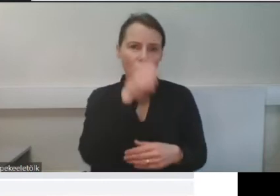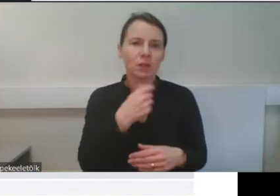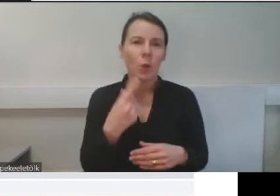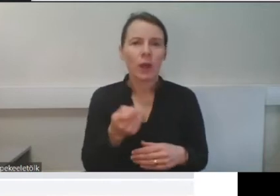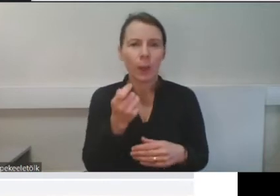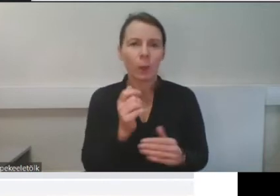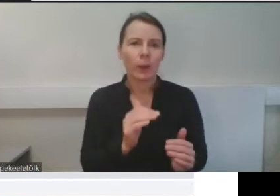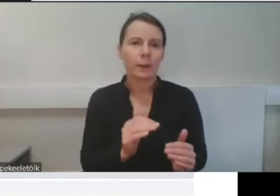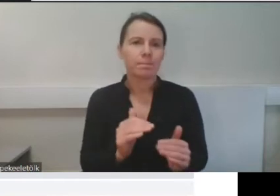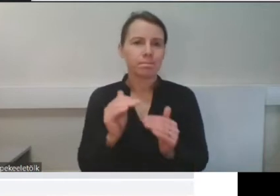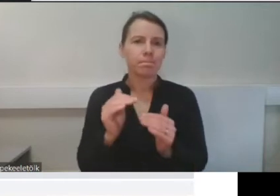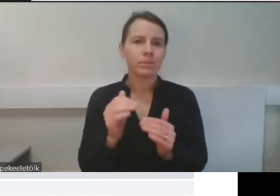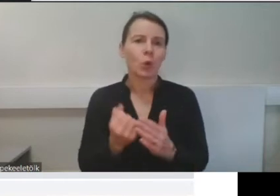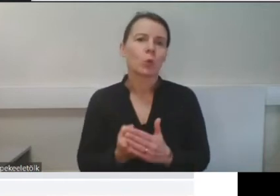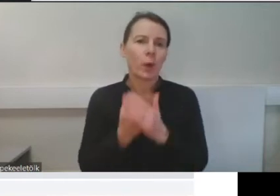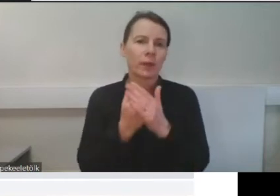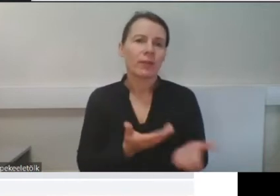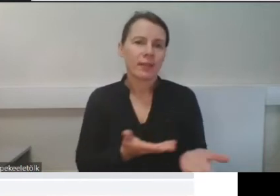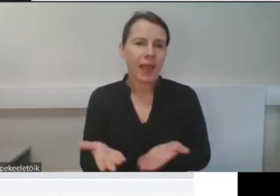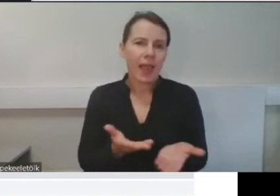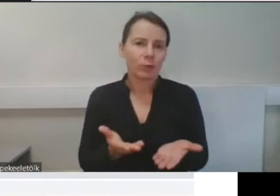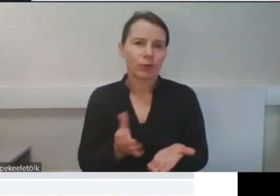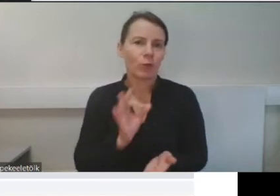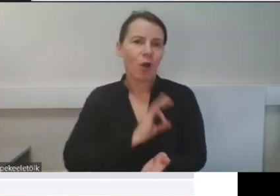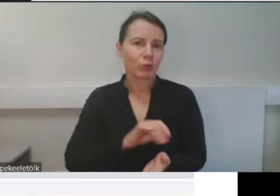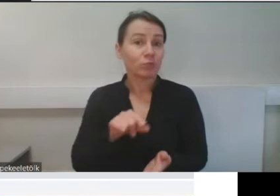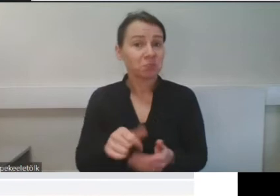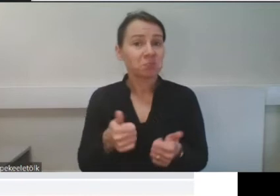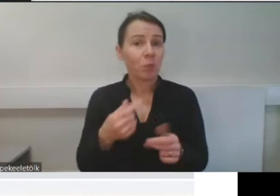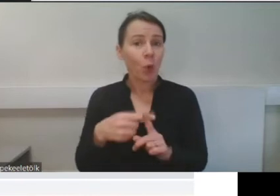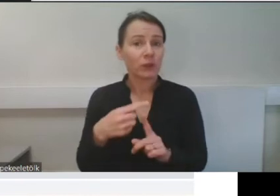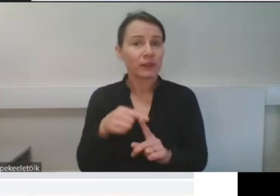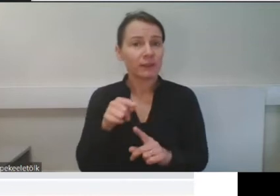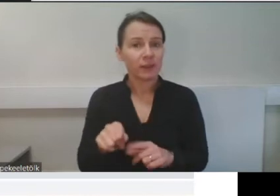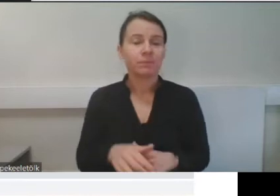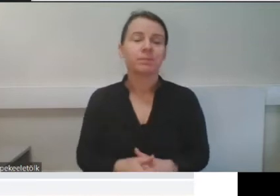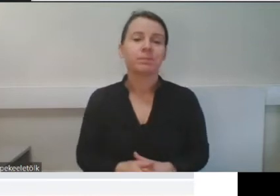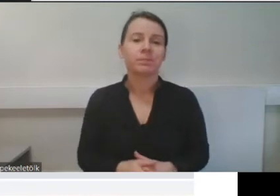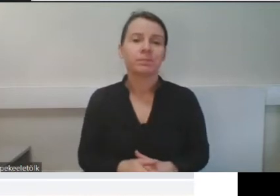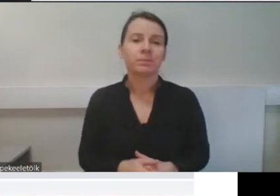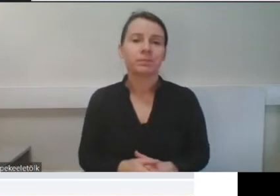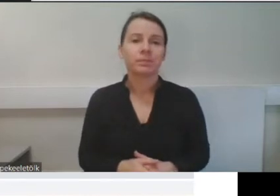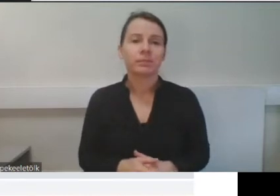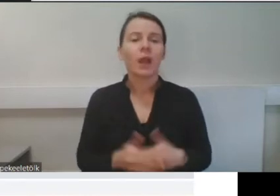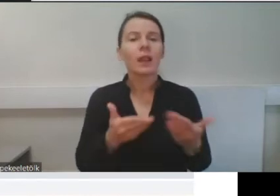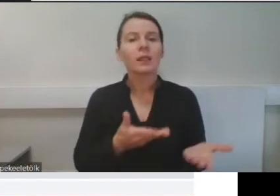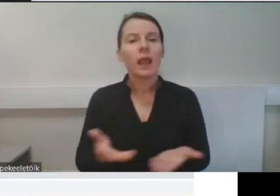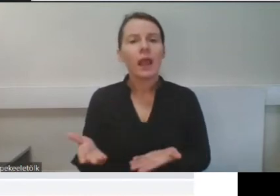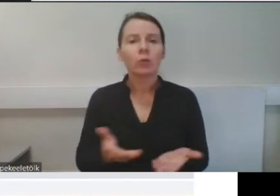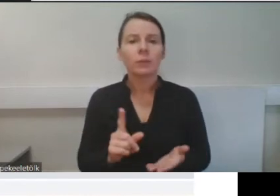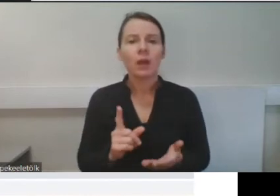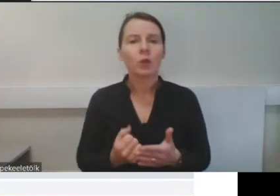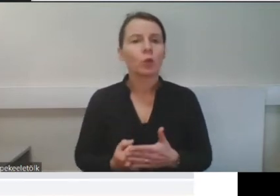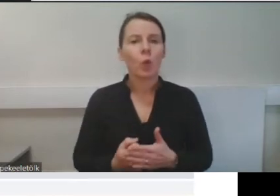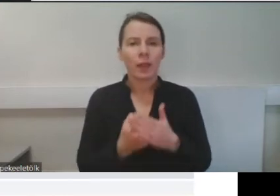Ja siis on lisaks veel intervallhoolduse puudutavad tabelid ja üldhooldust